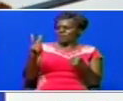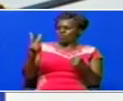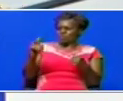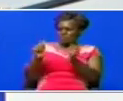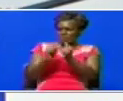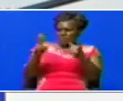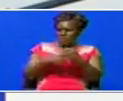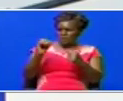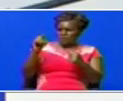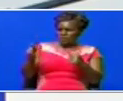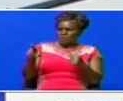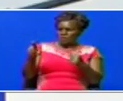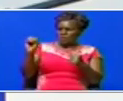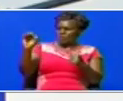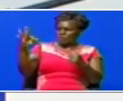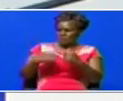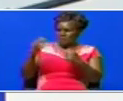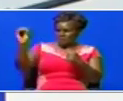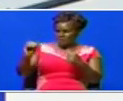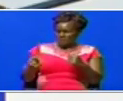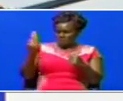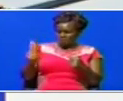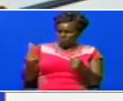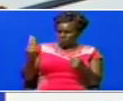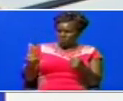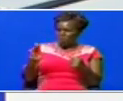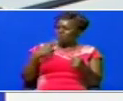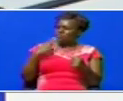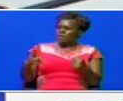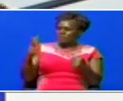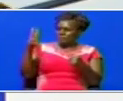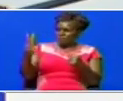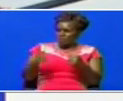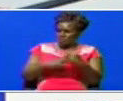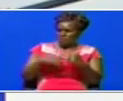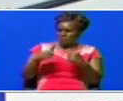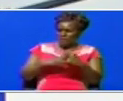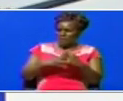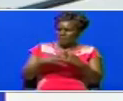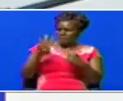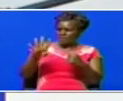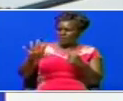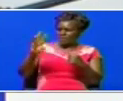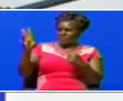217, 0.08%. Uhuru Kenyatta, 229, 599,